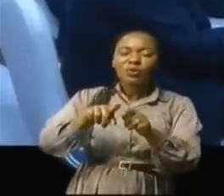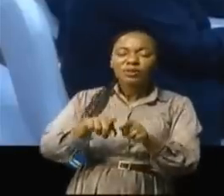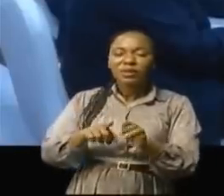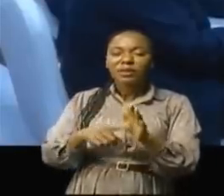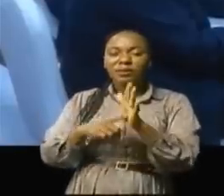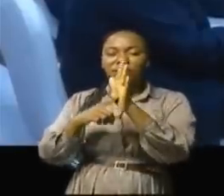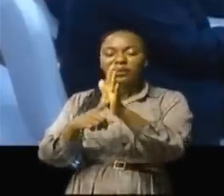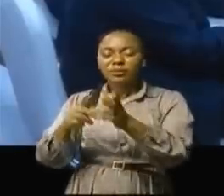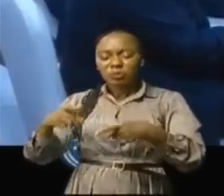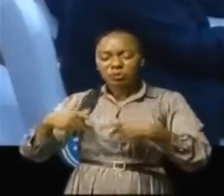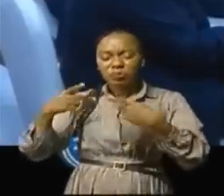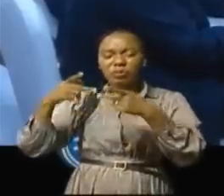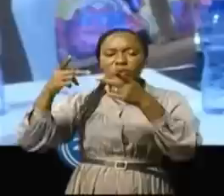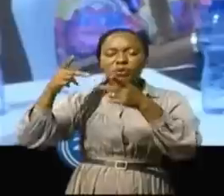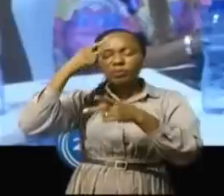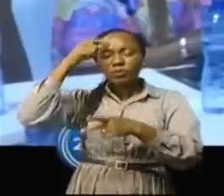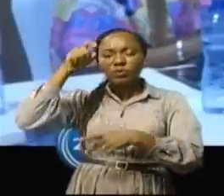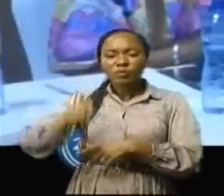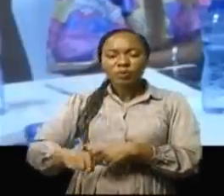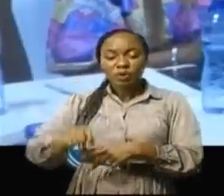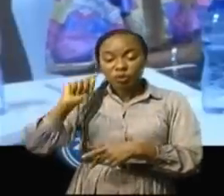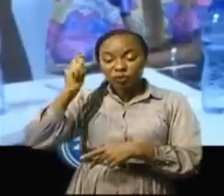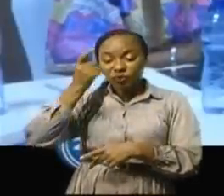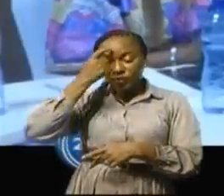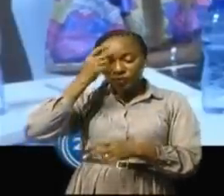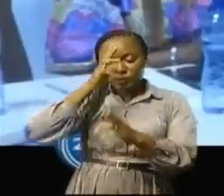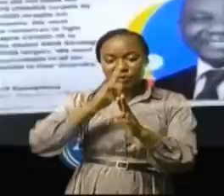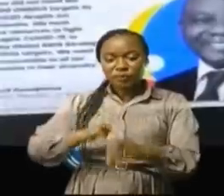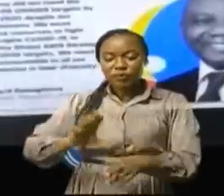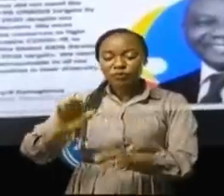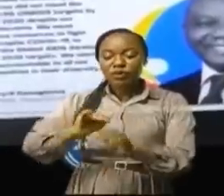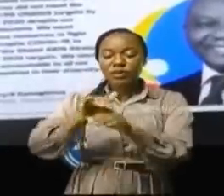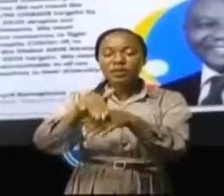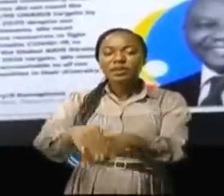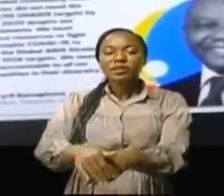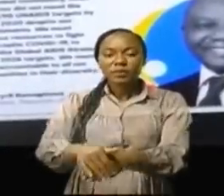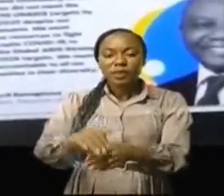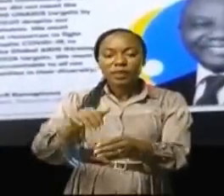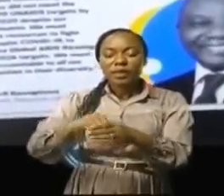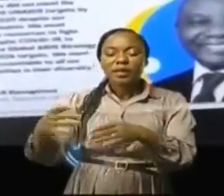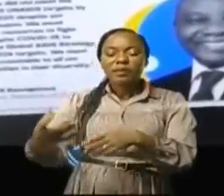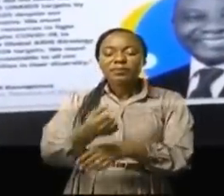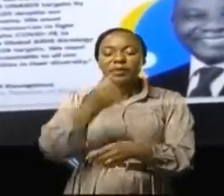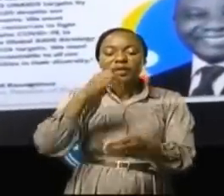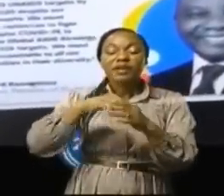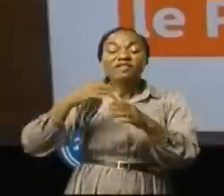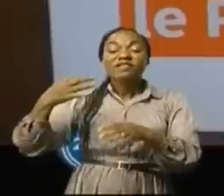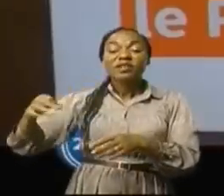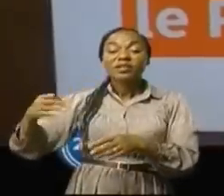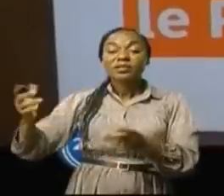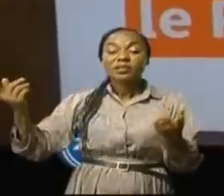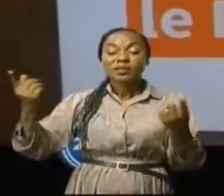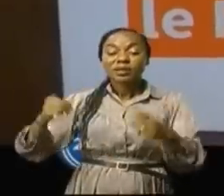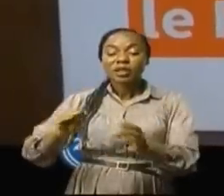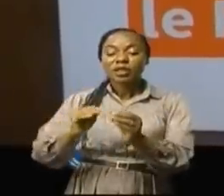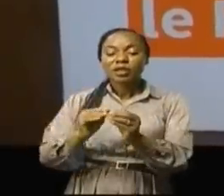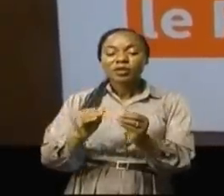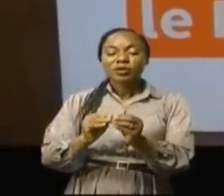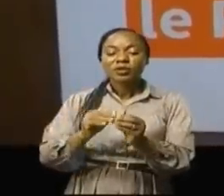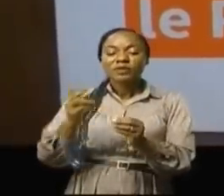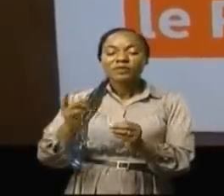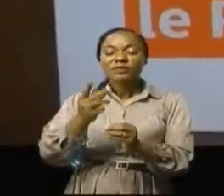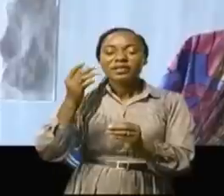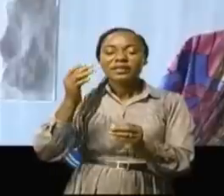son plaidoyer pour exiger au gouvernement d'honorer ses engagements pris en France lors de la 6e reconstitution de fonds du